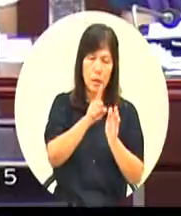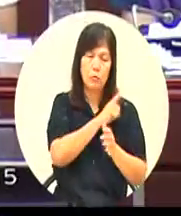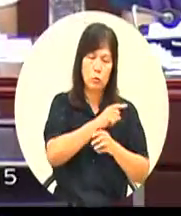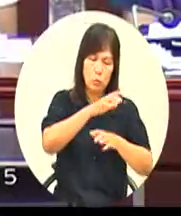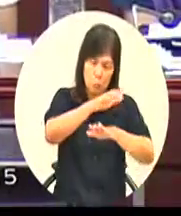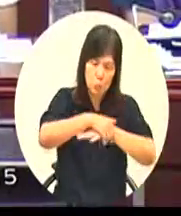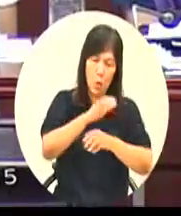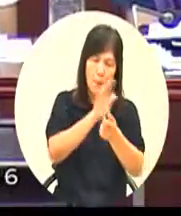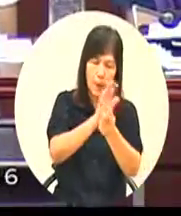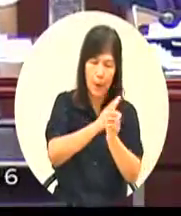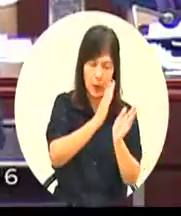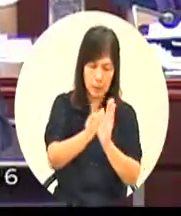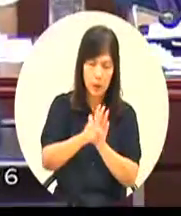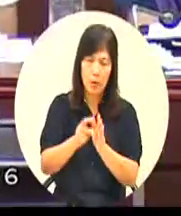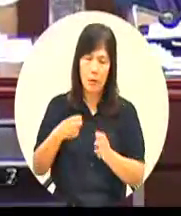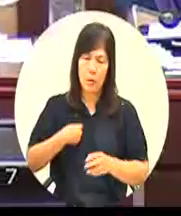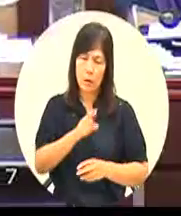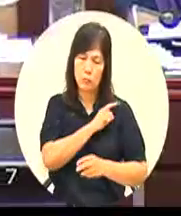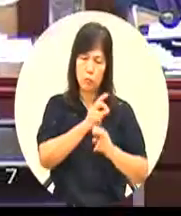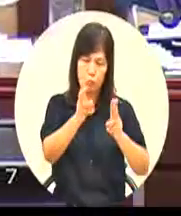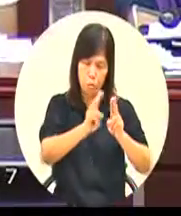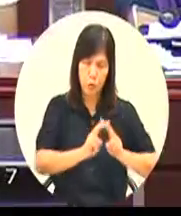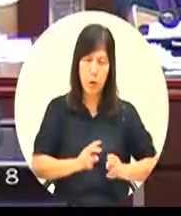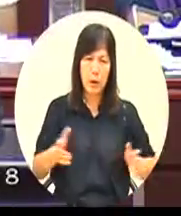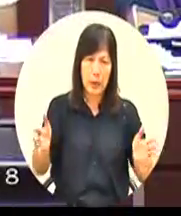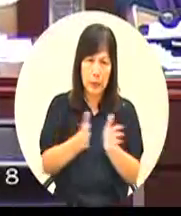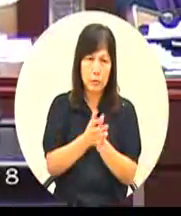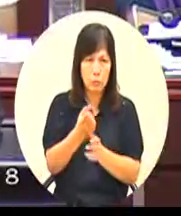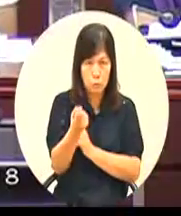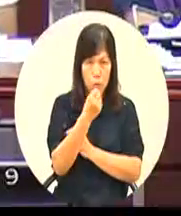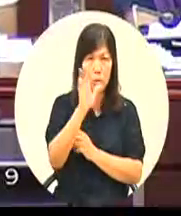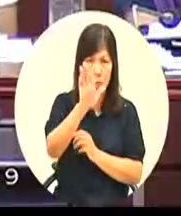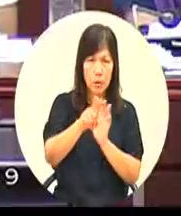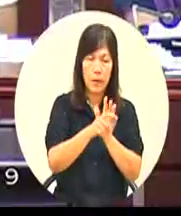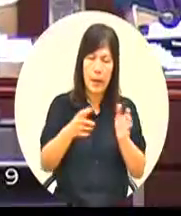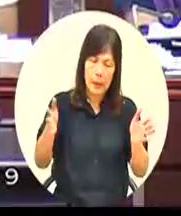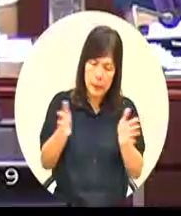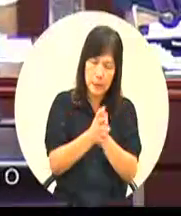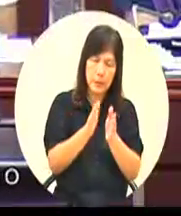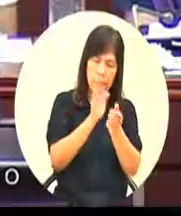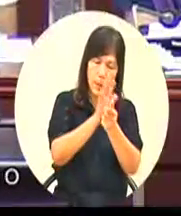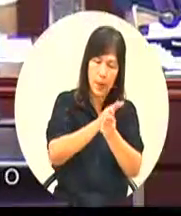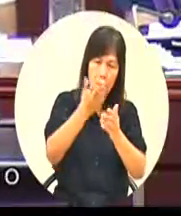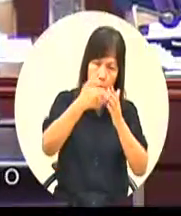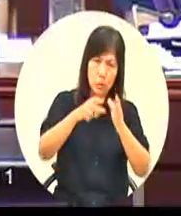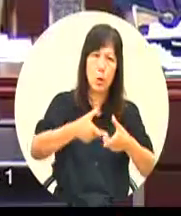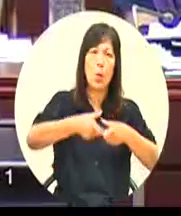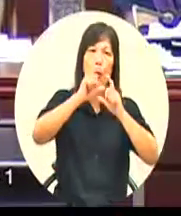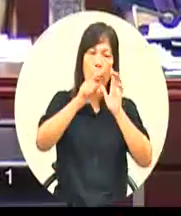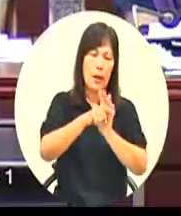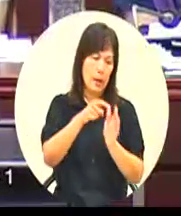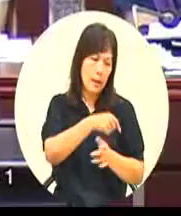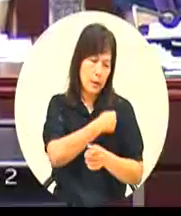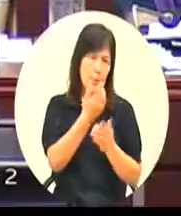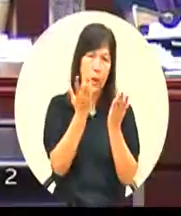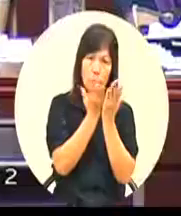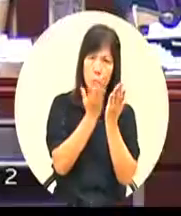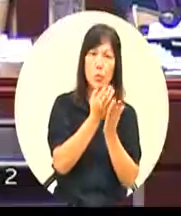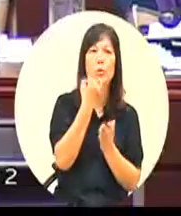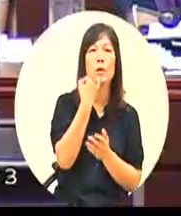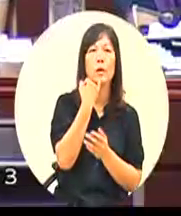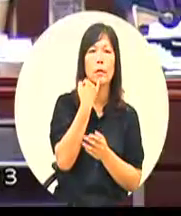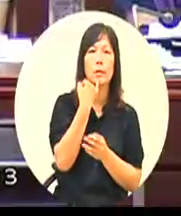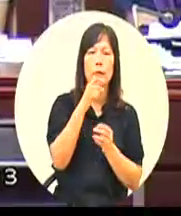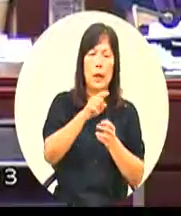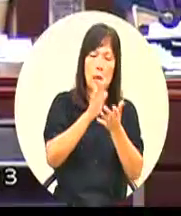救，这我们真的很感动，大家就是同心协力了，到顶来把学校复原，到礼拜一可以开学上课，那这个后